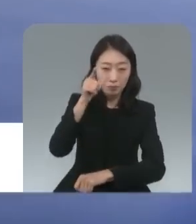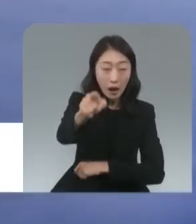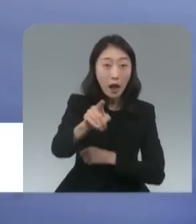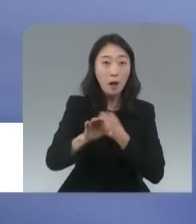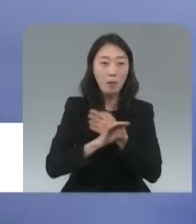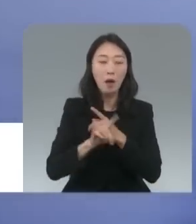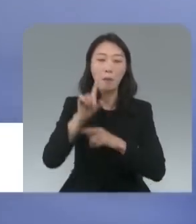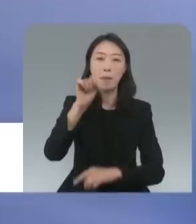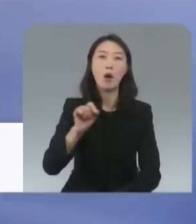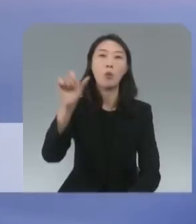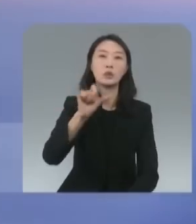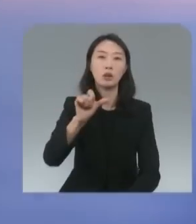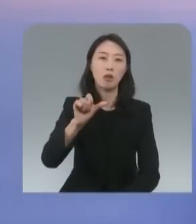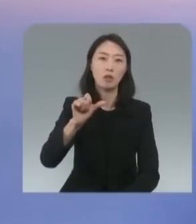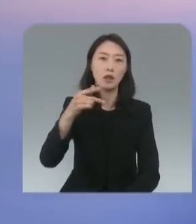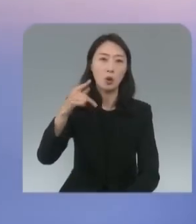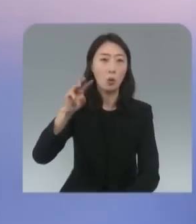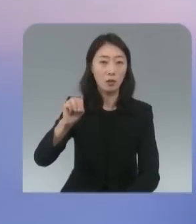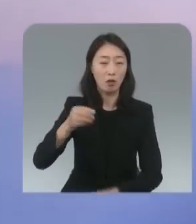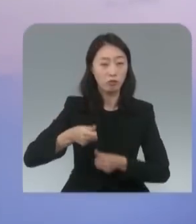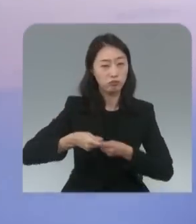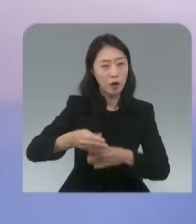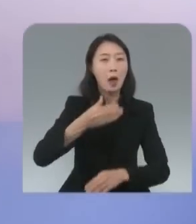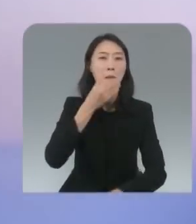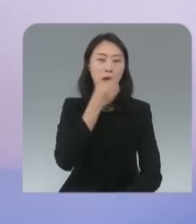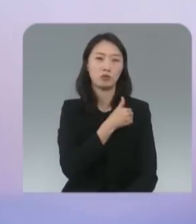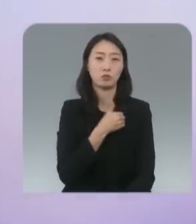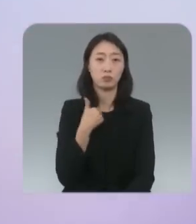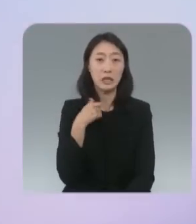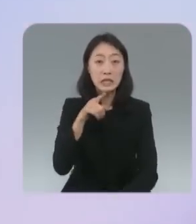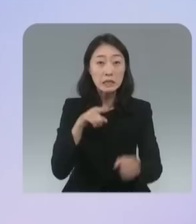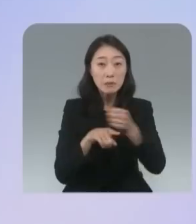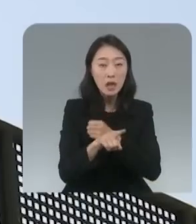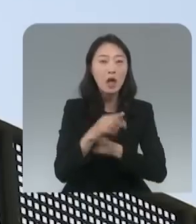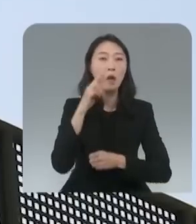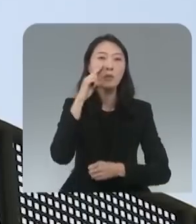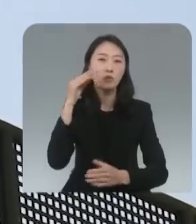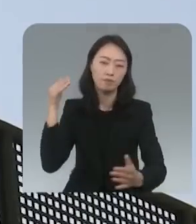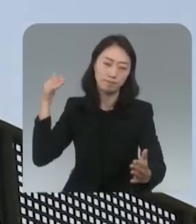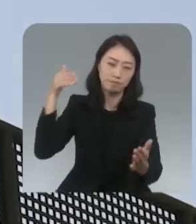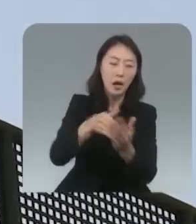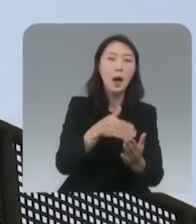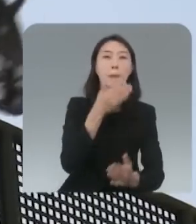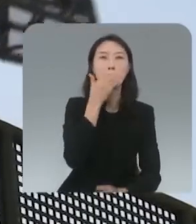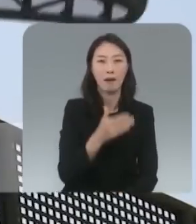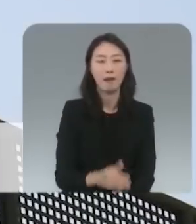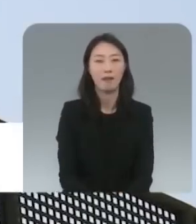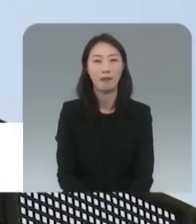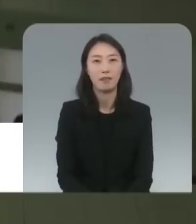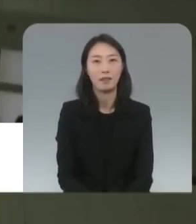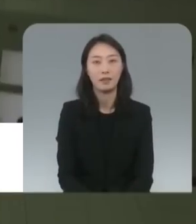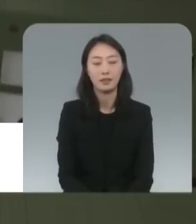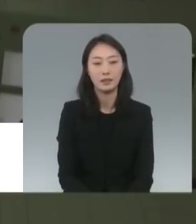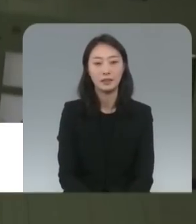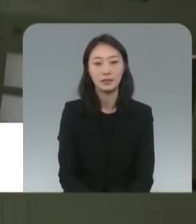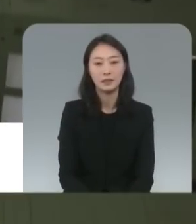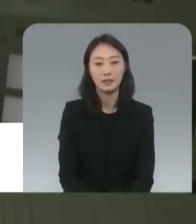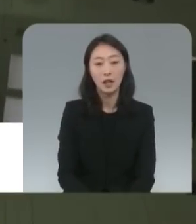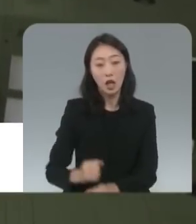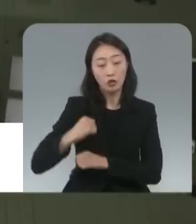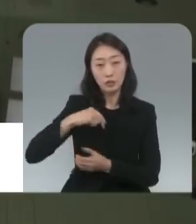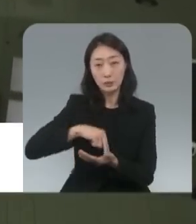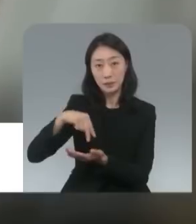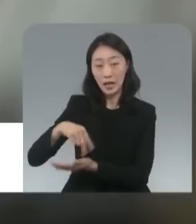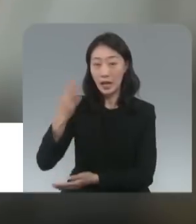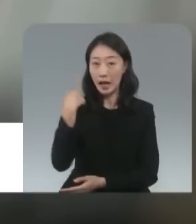것으로 추산됩니다. 미국 본토를 사정권으로 둘 수 있는 거리입니다. 군 당국은 북한이 지난 3일 쏜 대륙간